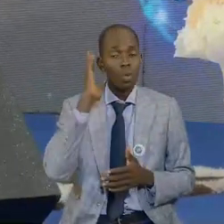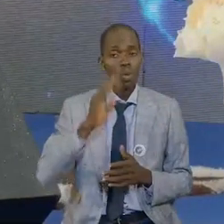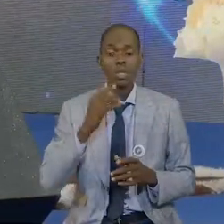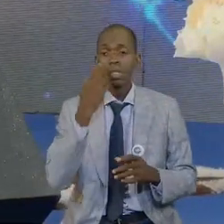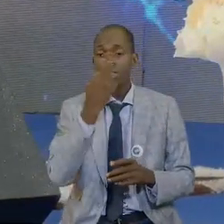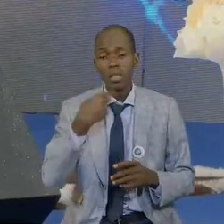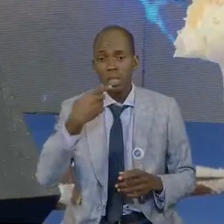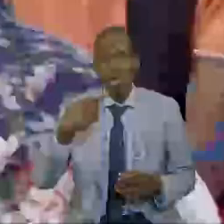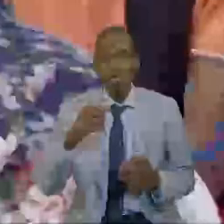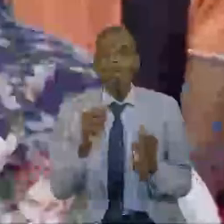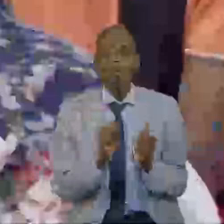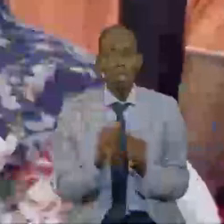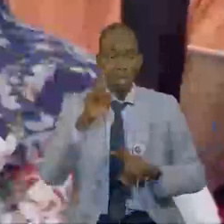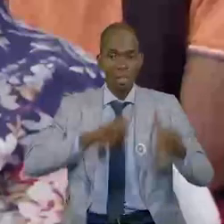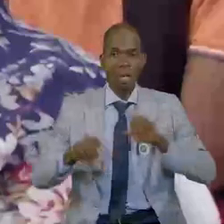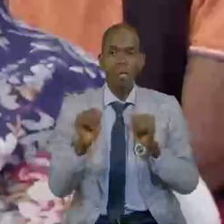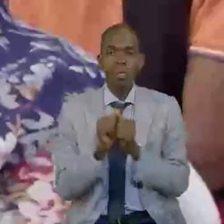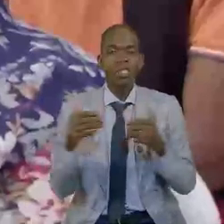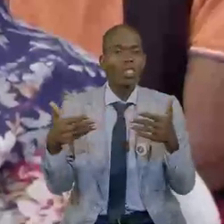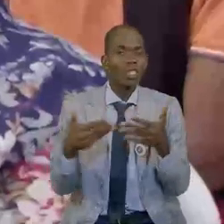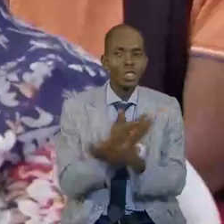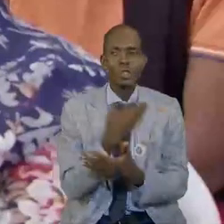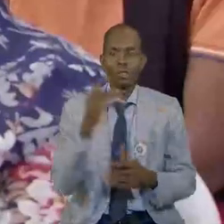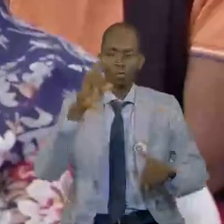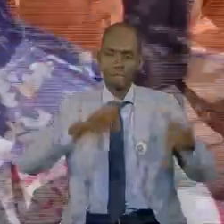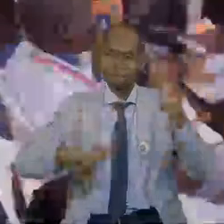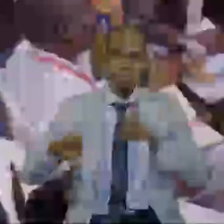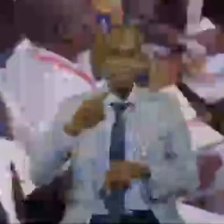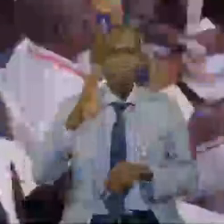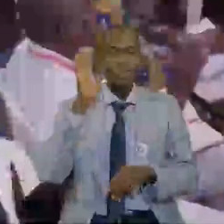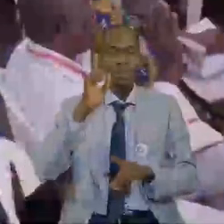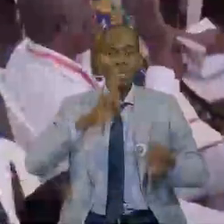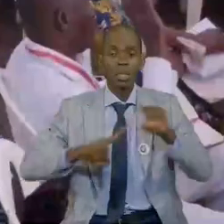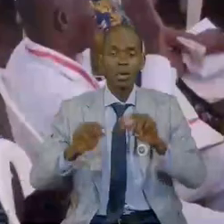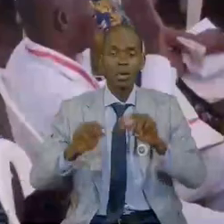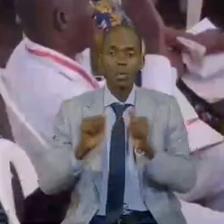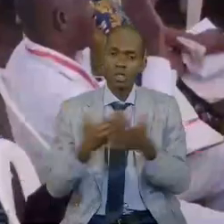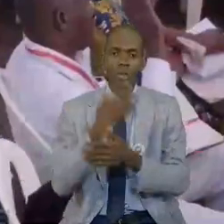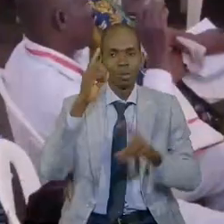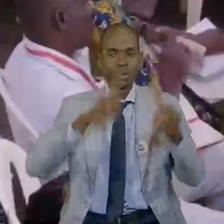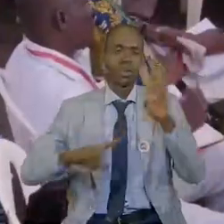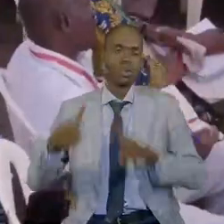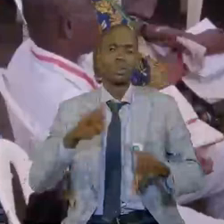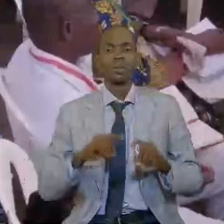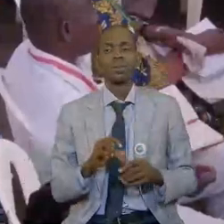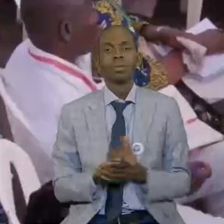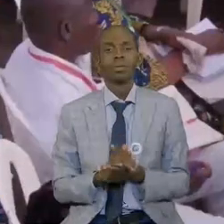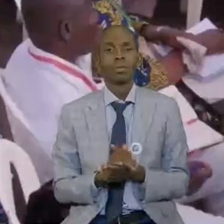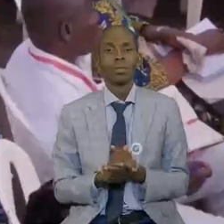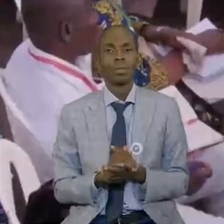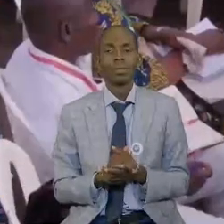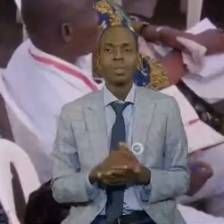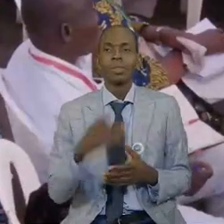tongues. Tu parleras de nouvelles langues. I said you'll speak with. J'ai dit tu parleras de nouvelles langues. You know, new